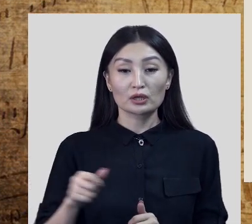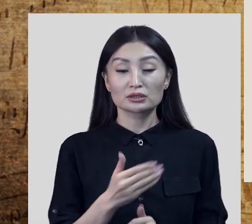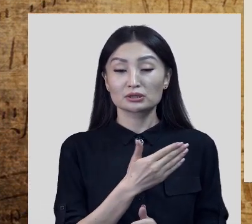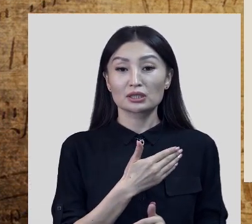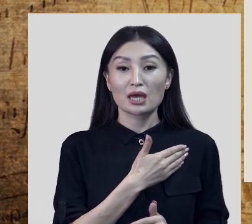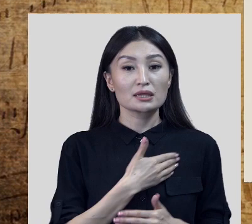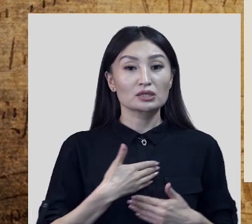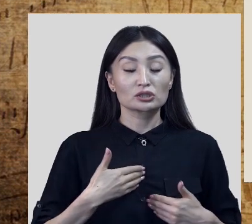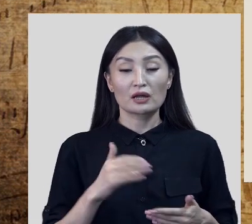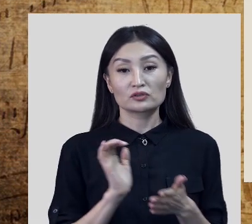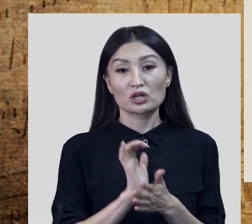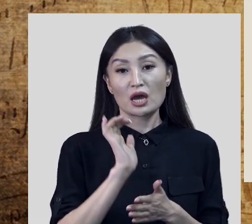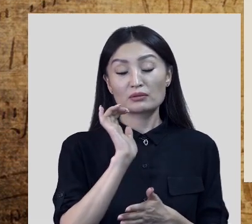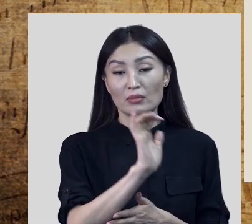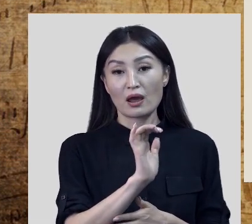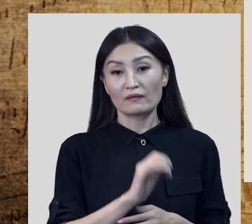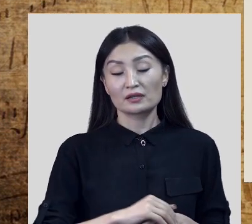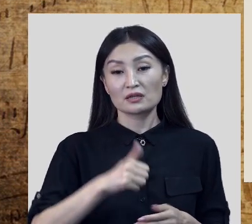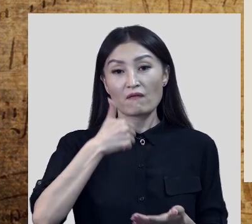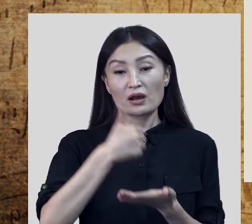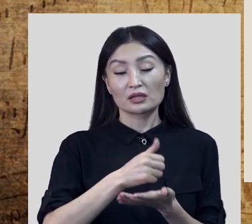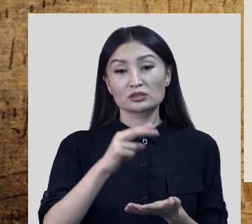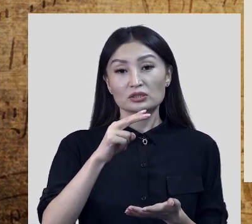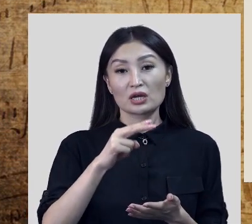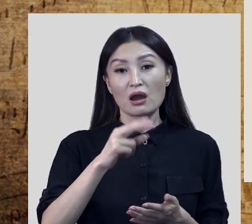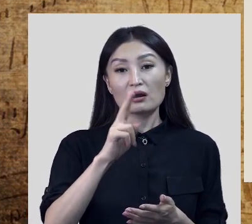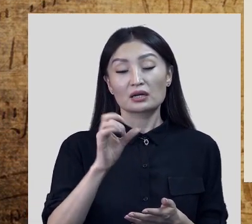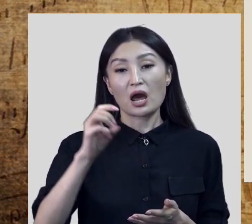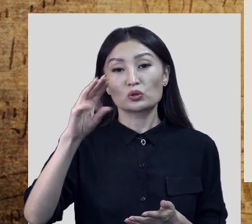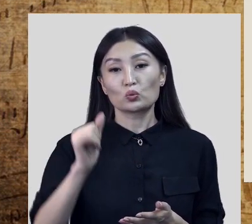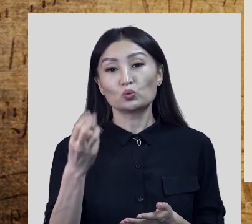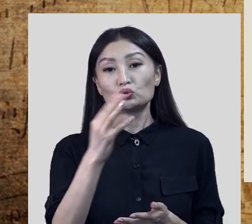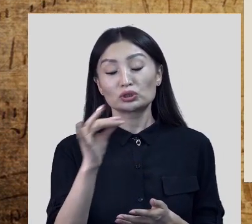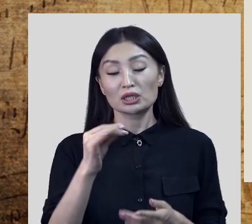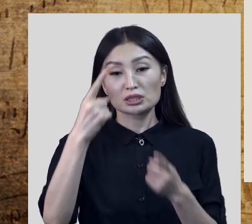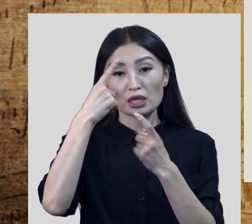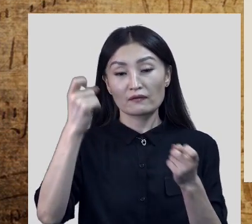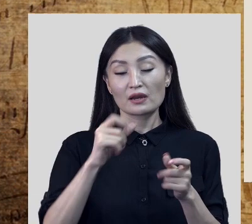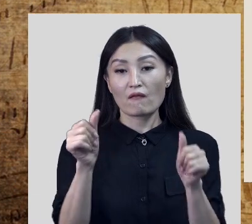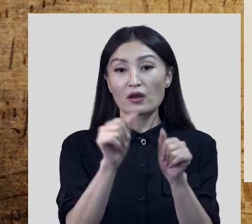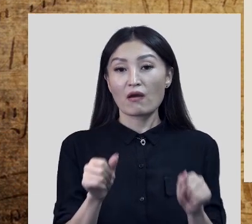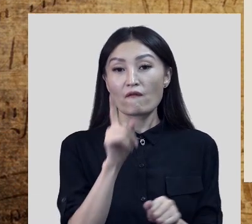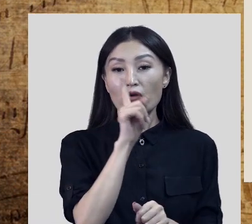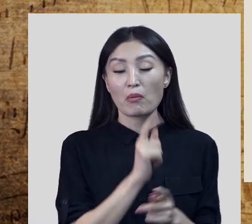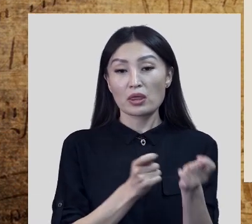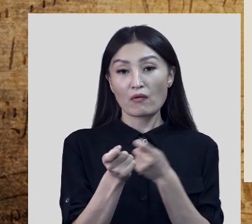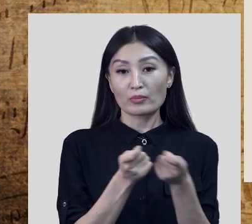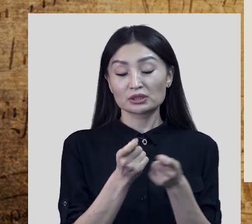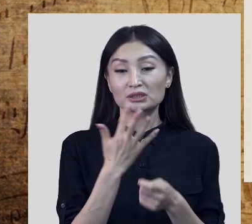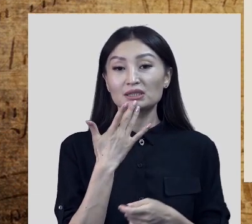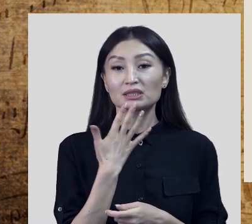инициативу отправились во главе повстанцев крат уши где и заявили формирование временного правительства